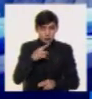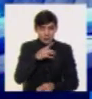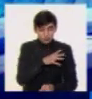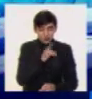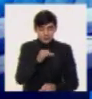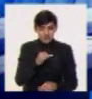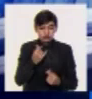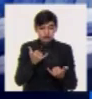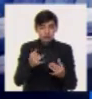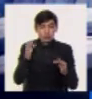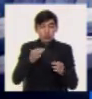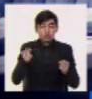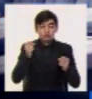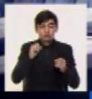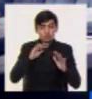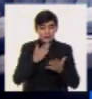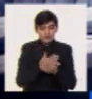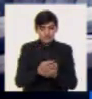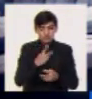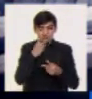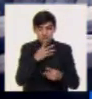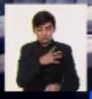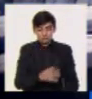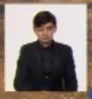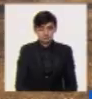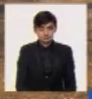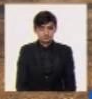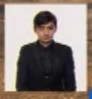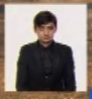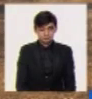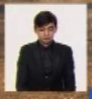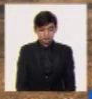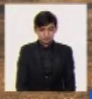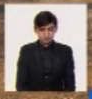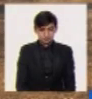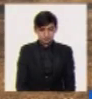жүйесінің қазіргі жай-күйін тілші көріп келген болатын.